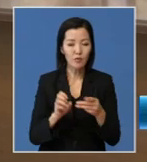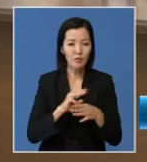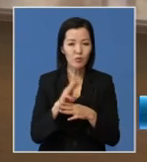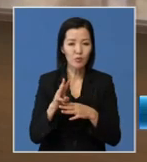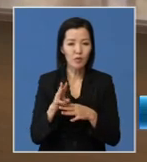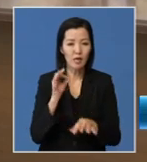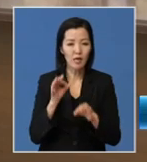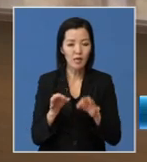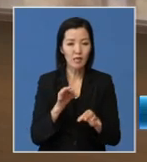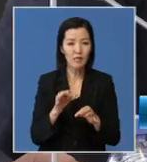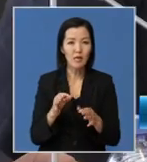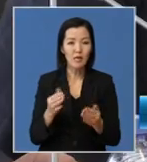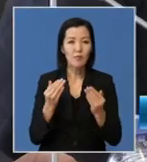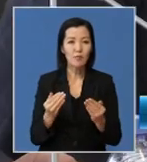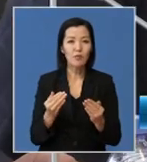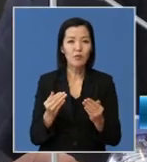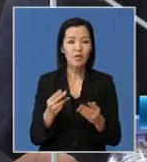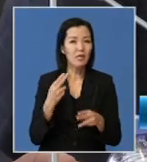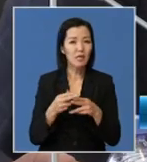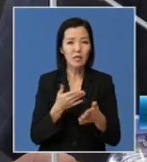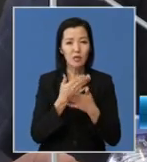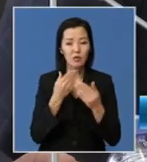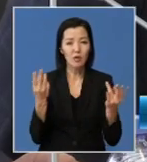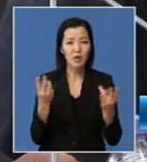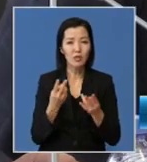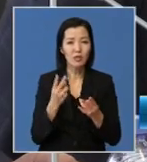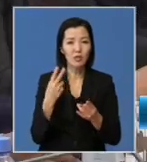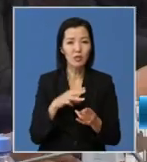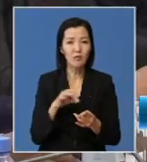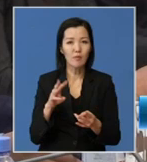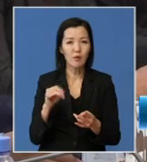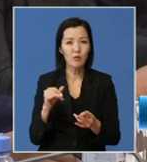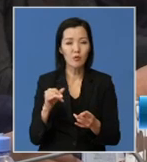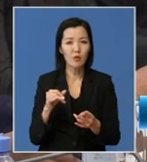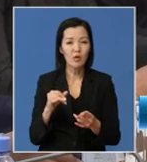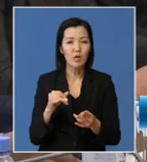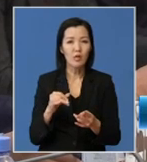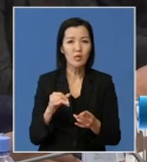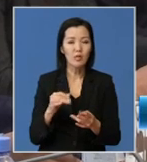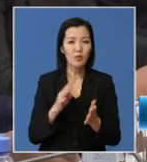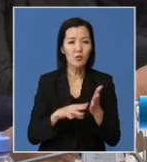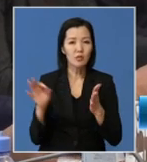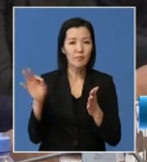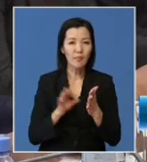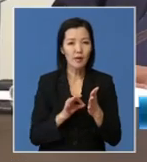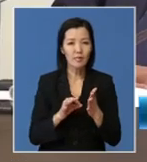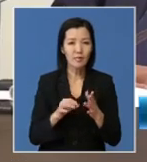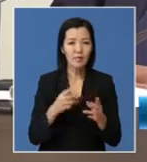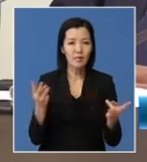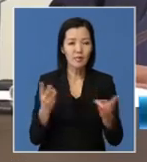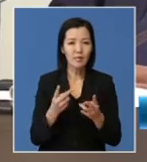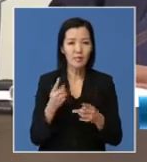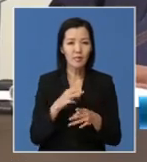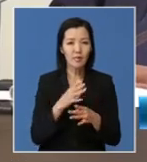басқармасы басшысының айтуынша, бұл жағынан ешқандай кедергі жоқ. Қажетті 20 миллион литр сұйық отынның 90%, ал керекті